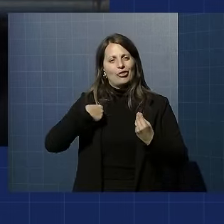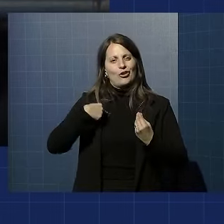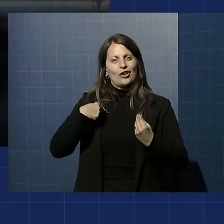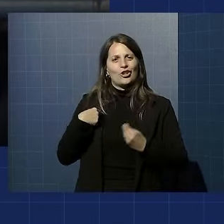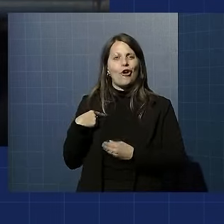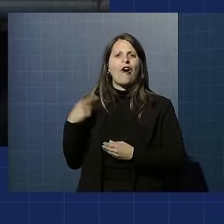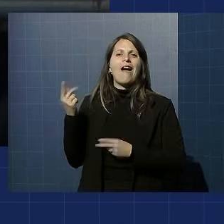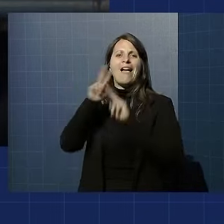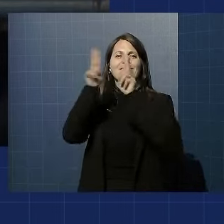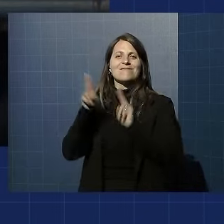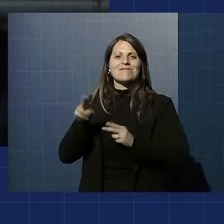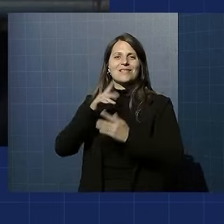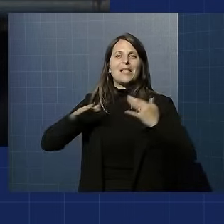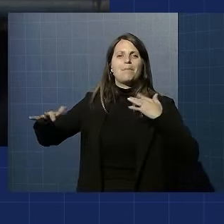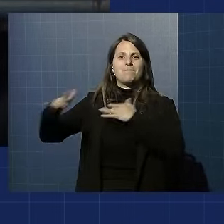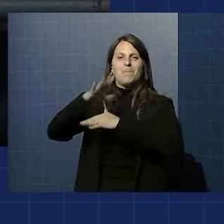nel